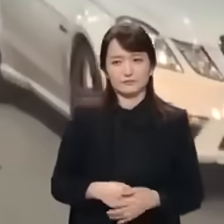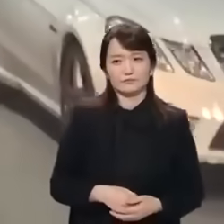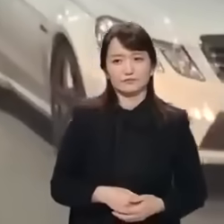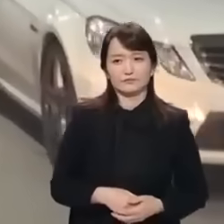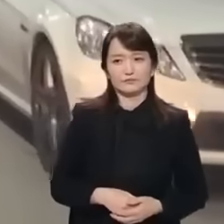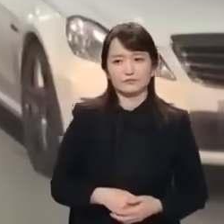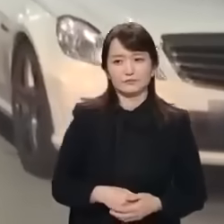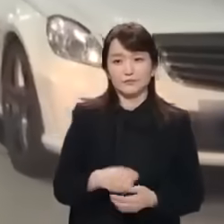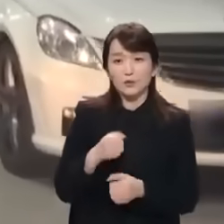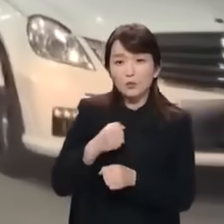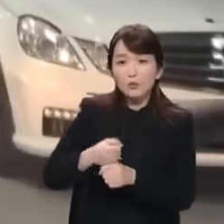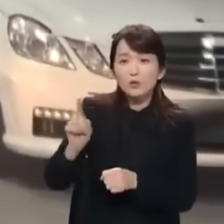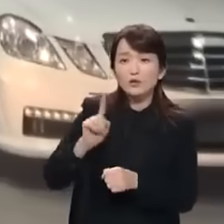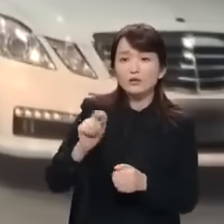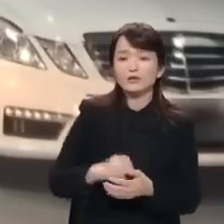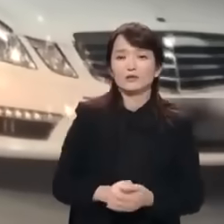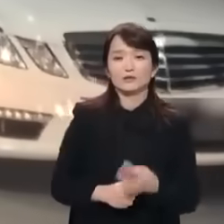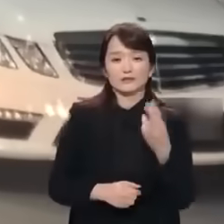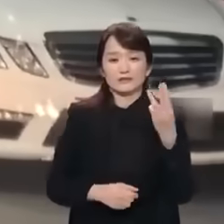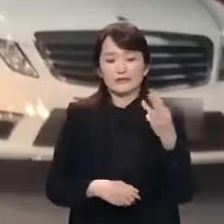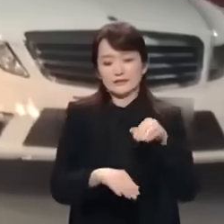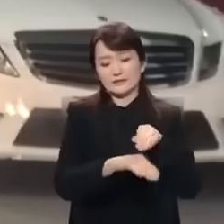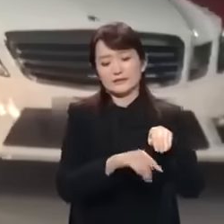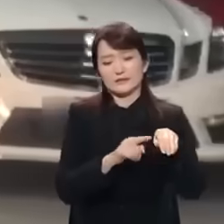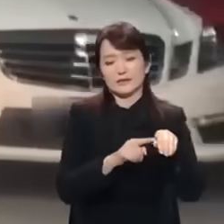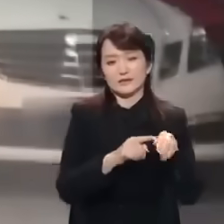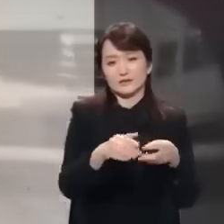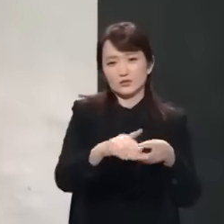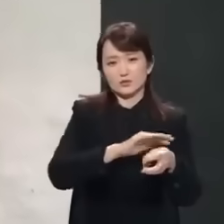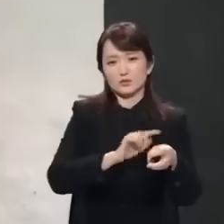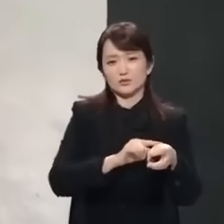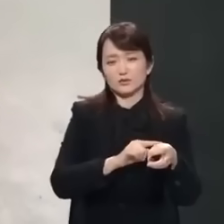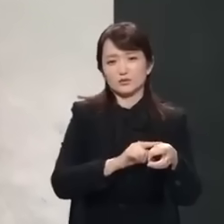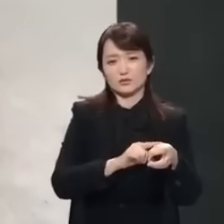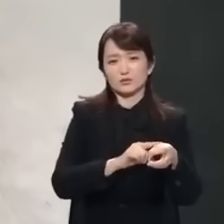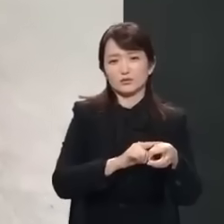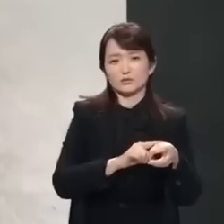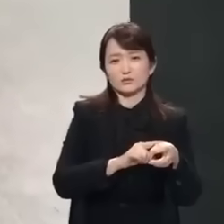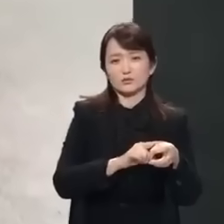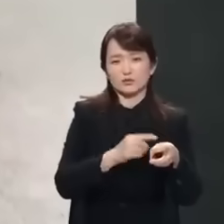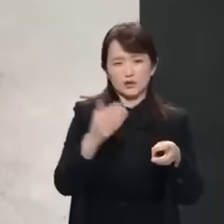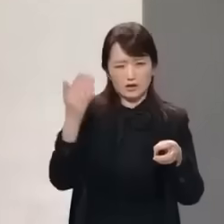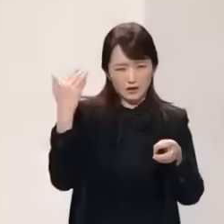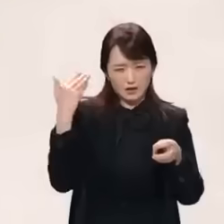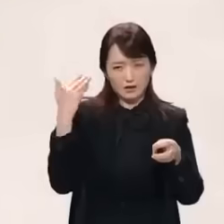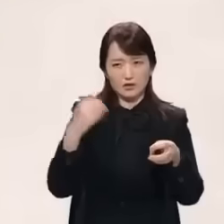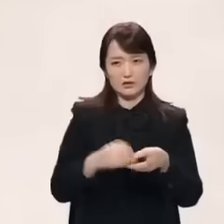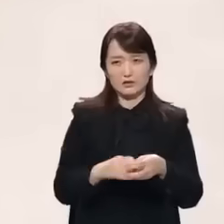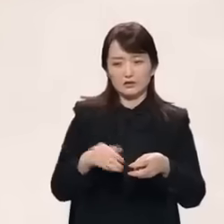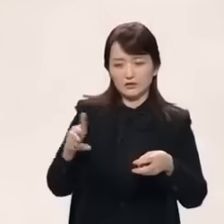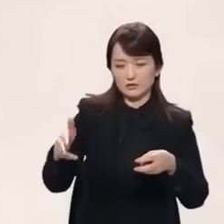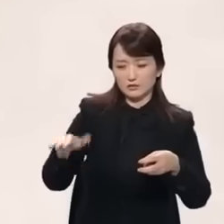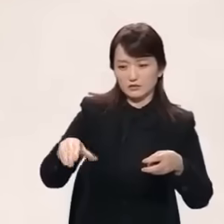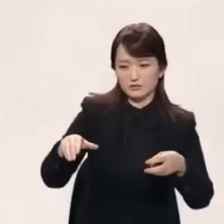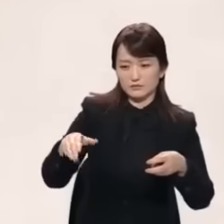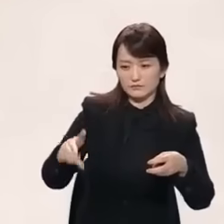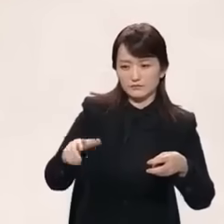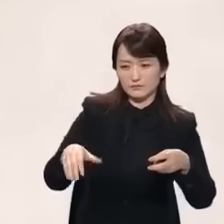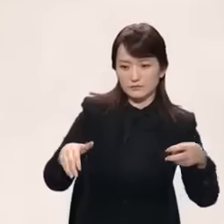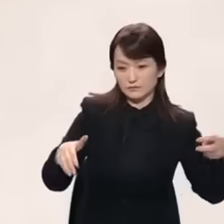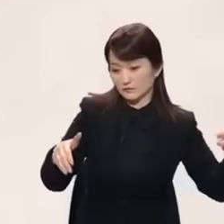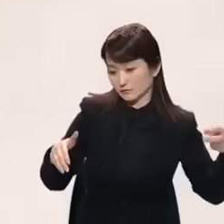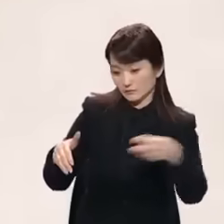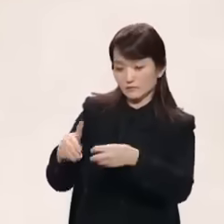더 황당한 거는 저 세 차량들이 공통적으로 처음에 제가 말씀드렸던 이전에 입차 금지를 당한 그 입주민 있지